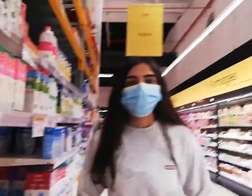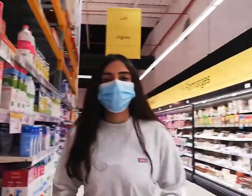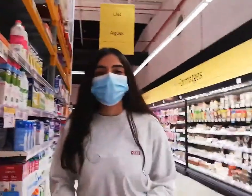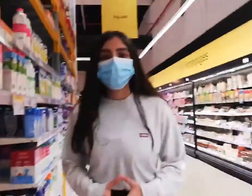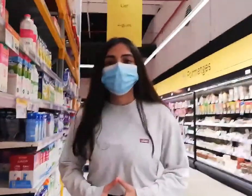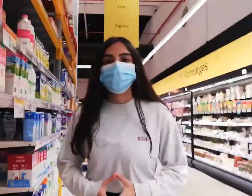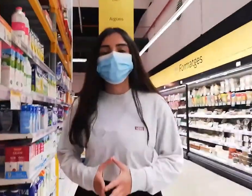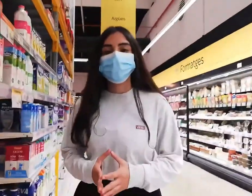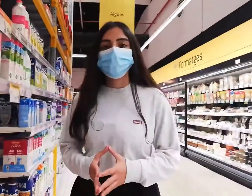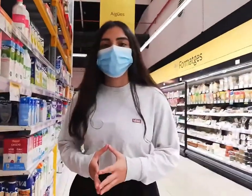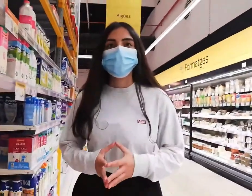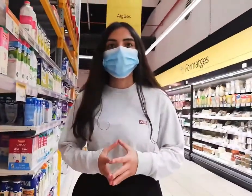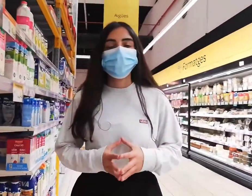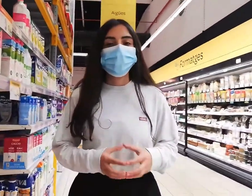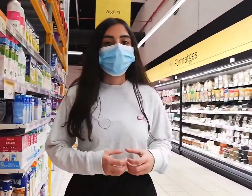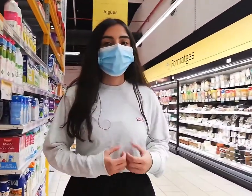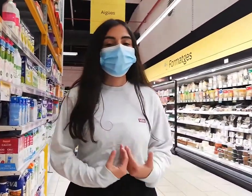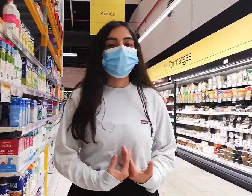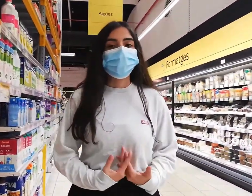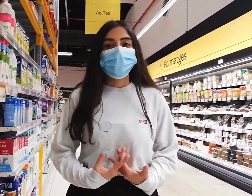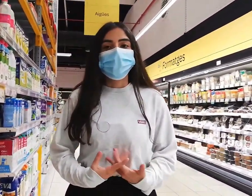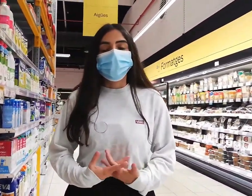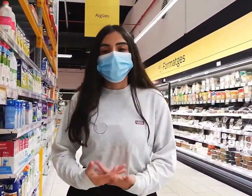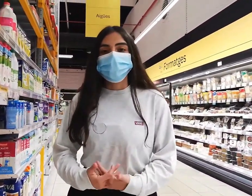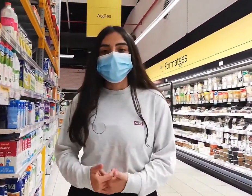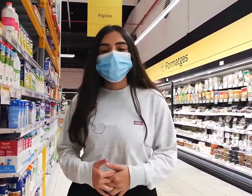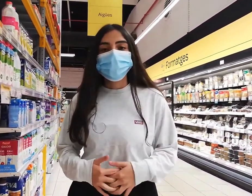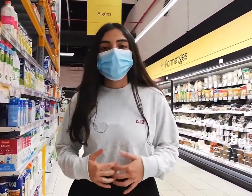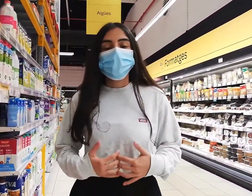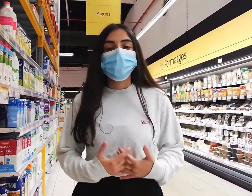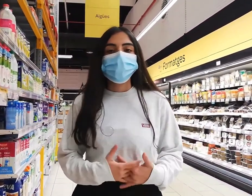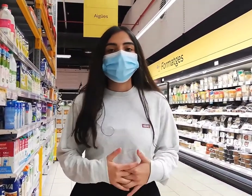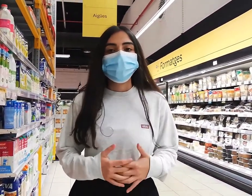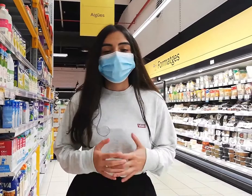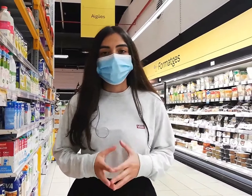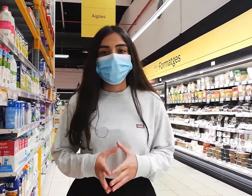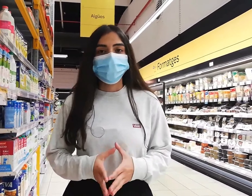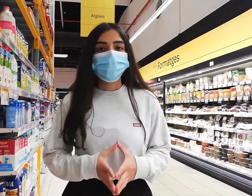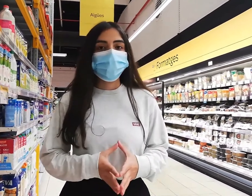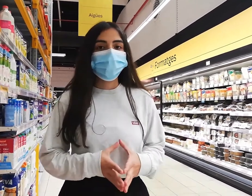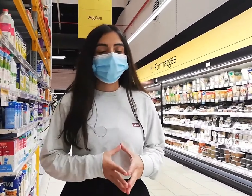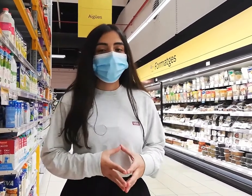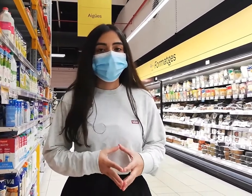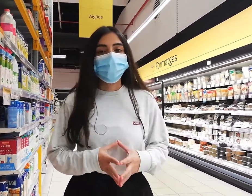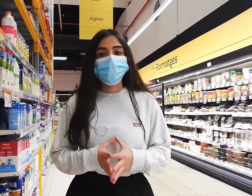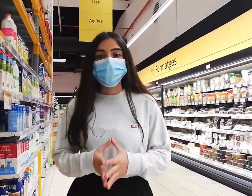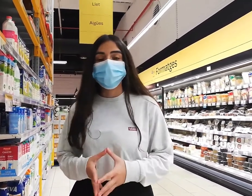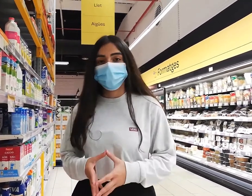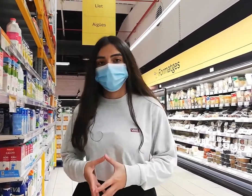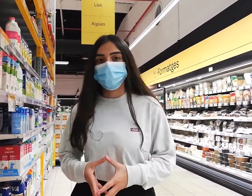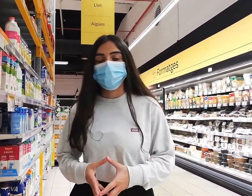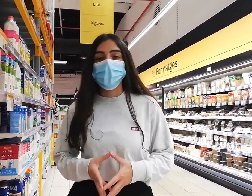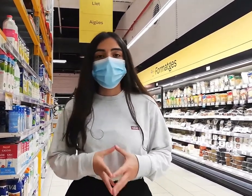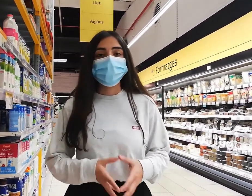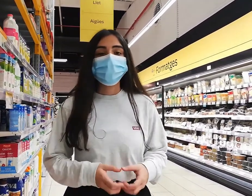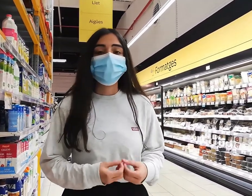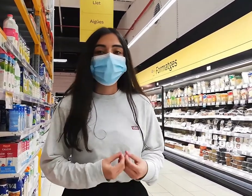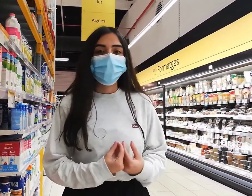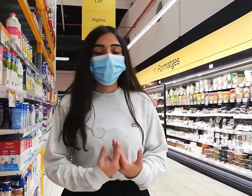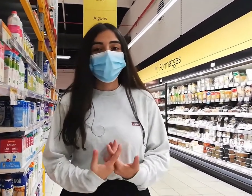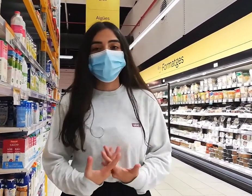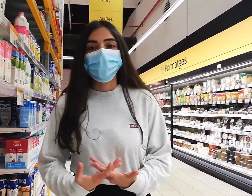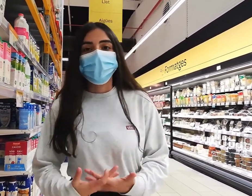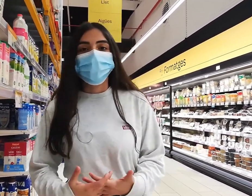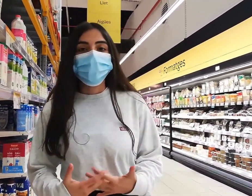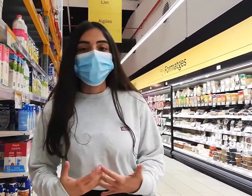Hola, jo sóc Lismar Llorà Godoy, estudiant de batxillerat científic. El meu treball de recerca rep el nom d'etiqueta nutricional,